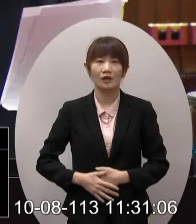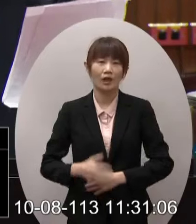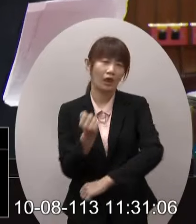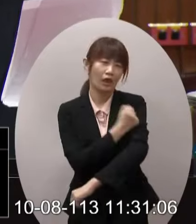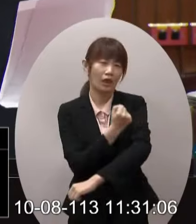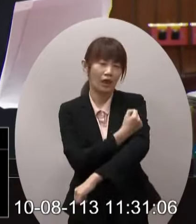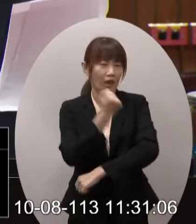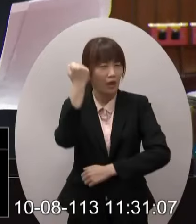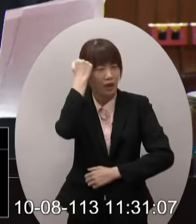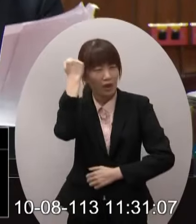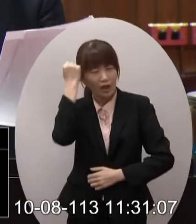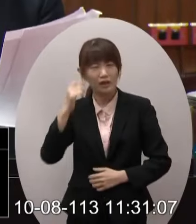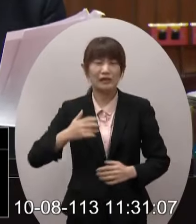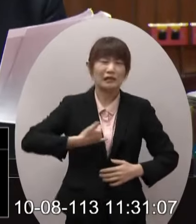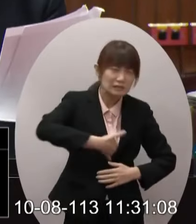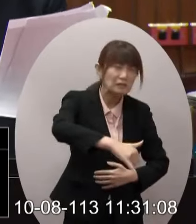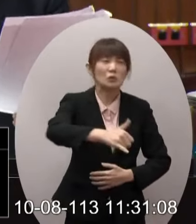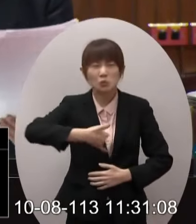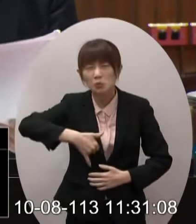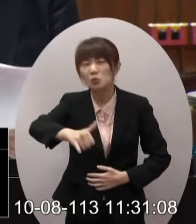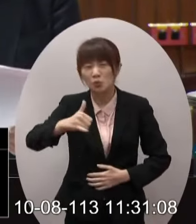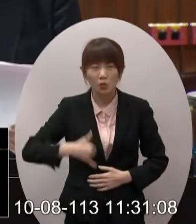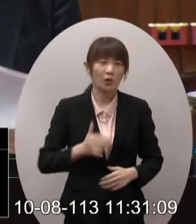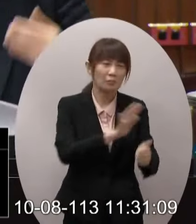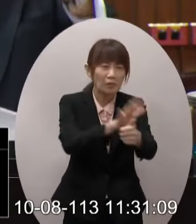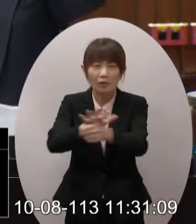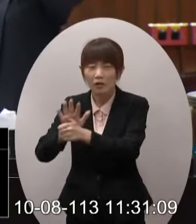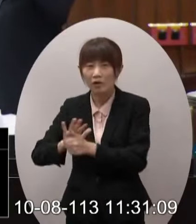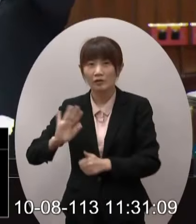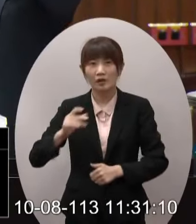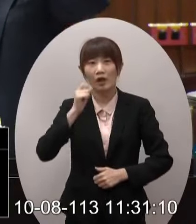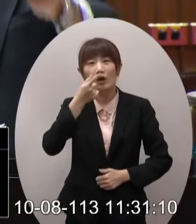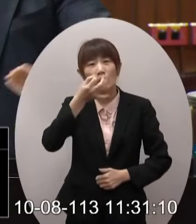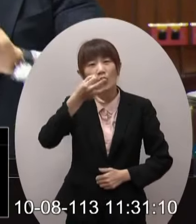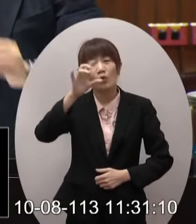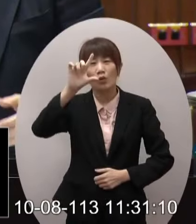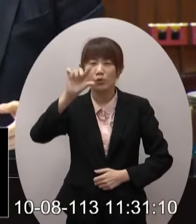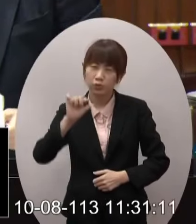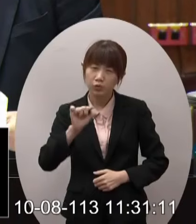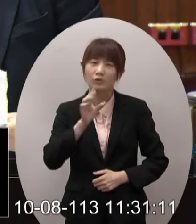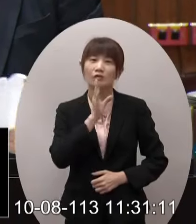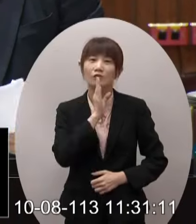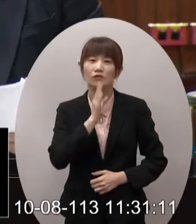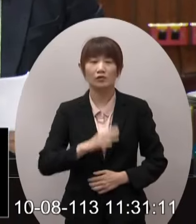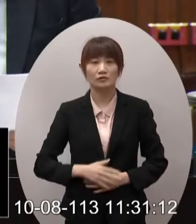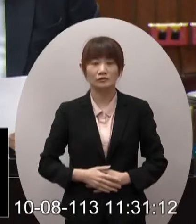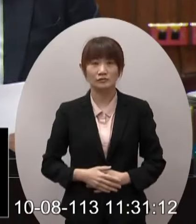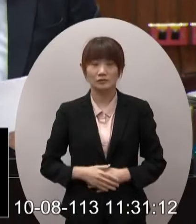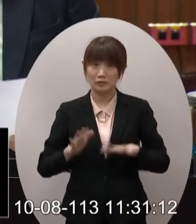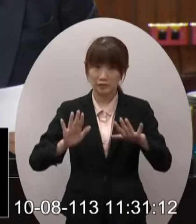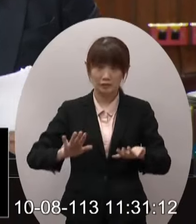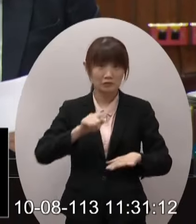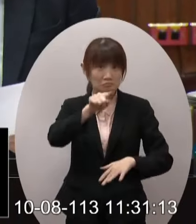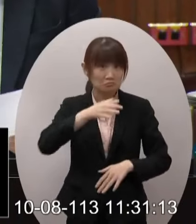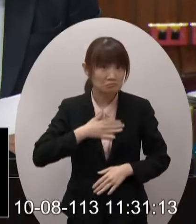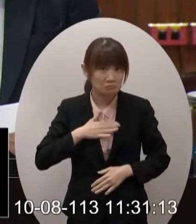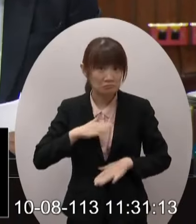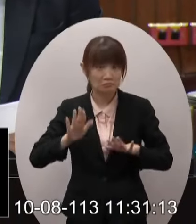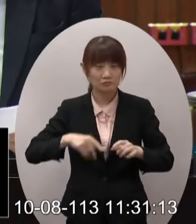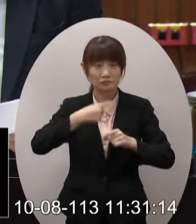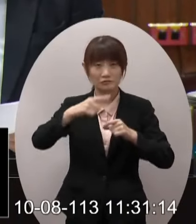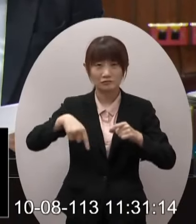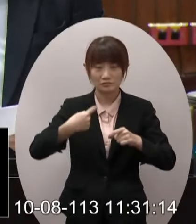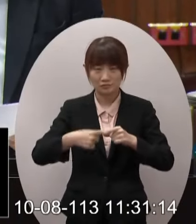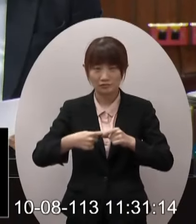高，出生入死，薪水过低了。那个院长、部长，你知道吗？今年呢，光是